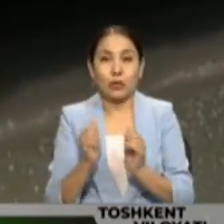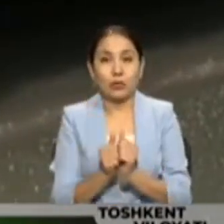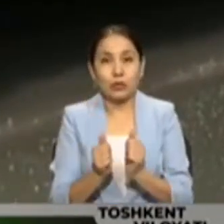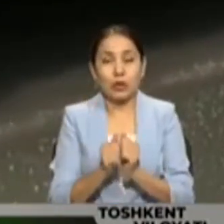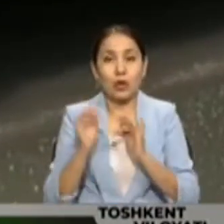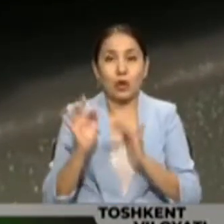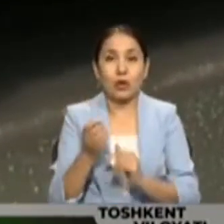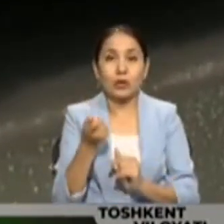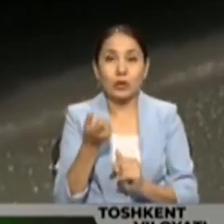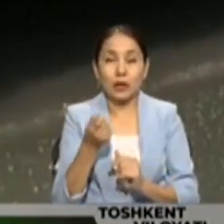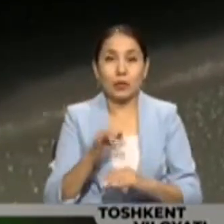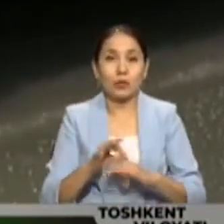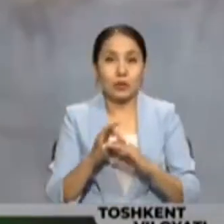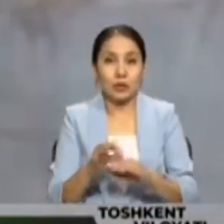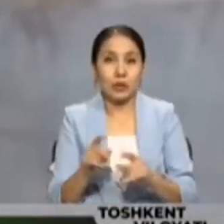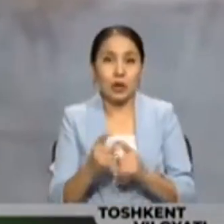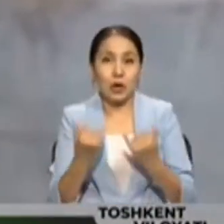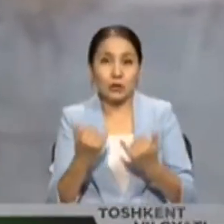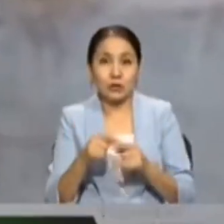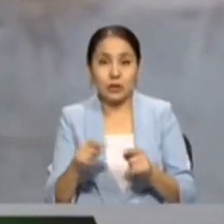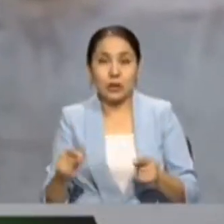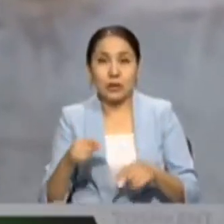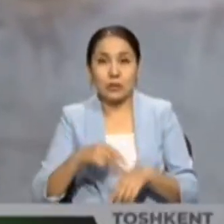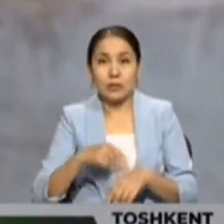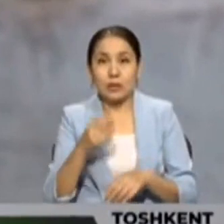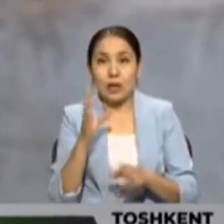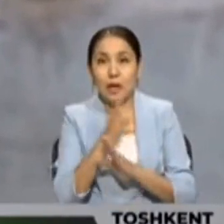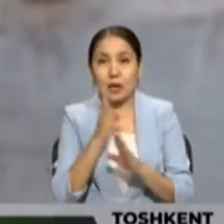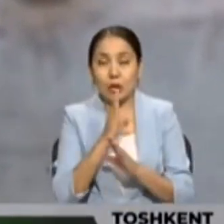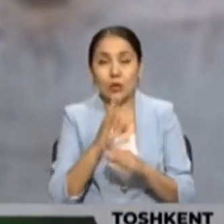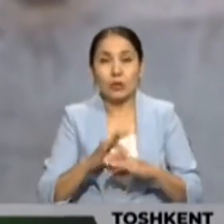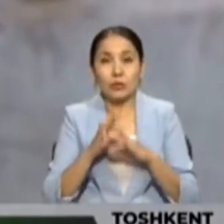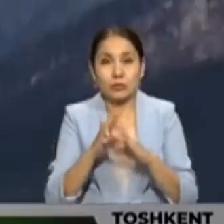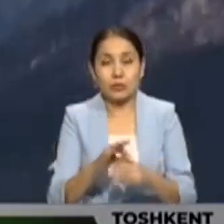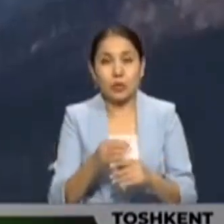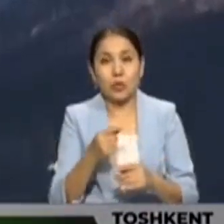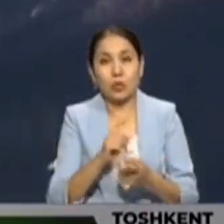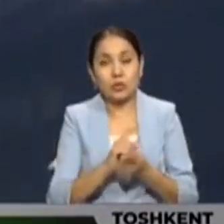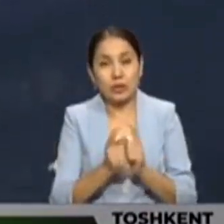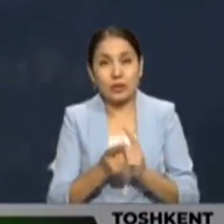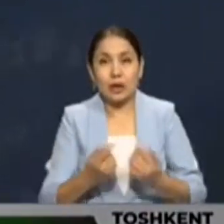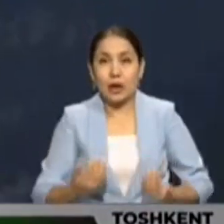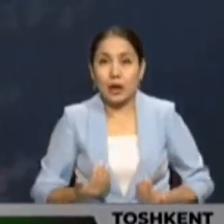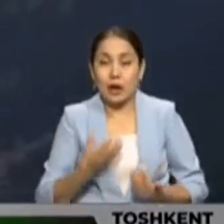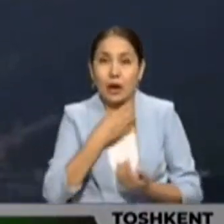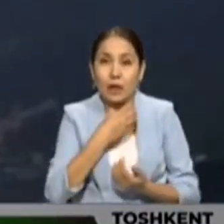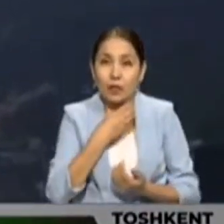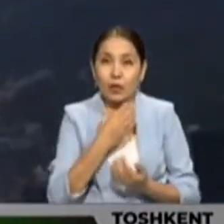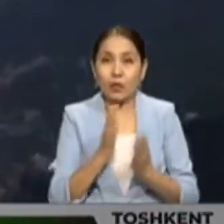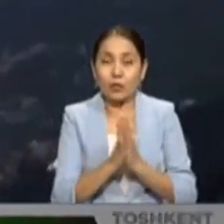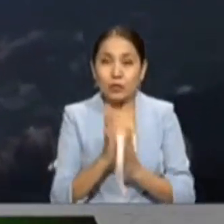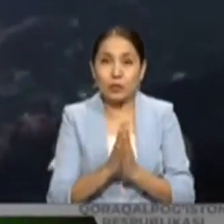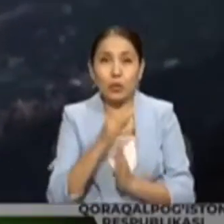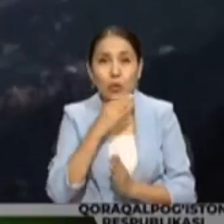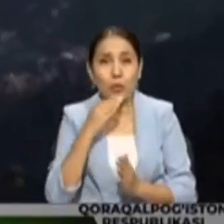hududlarda qor kam yog'ayotgani uchun bu hozirdanoq sezilmoqda. Tog' ekotizimidagi o'zgarishlar ta'sirida hayvonlar va o'simliklarning ko'plab turlari